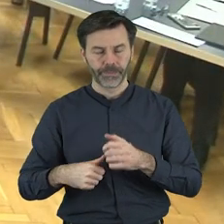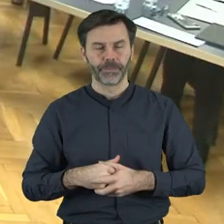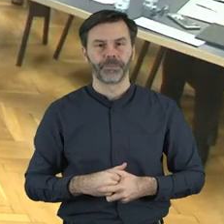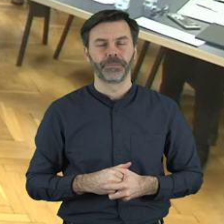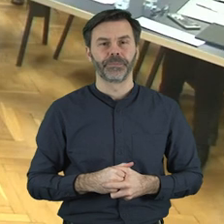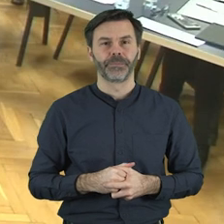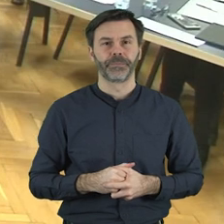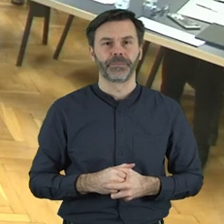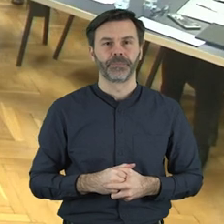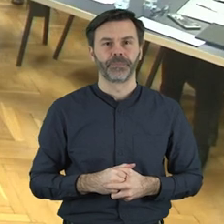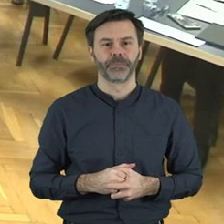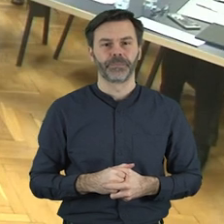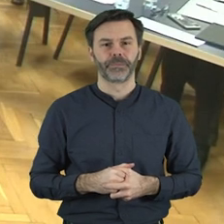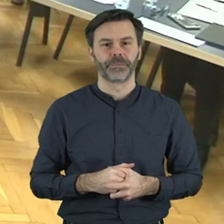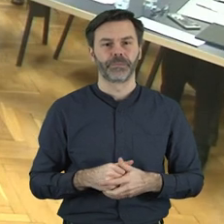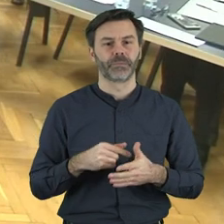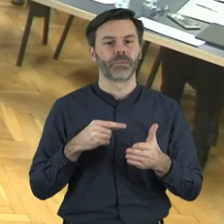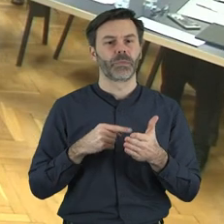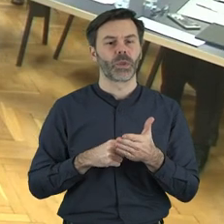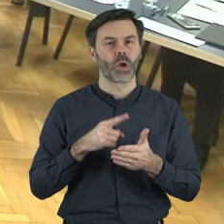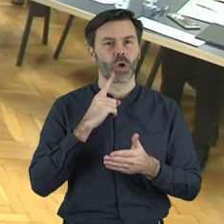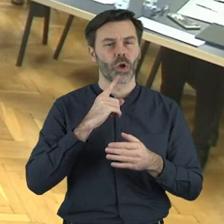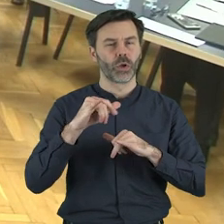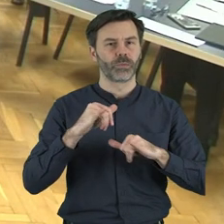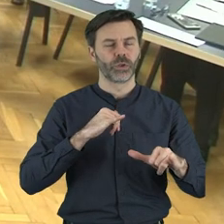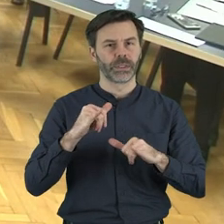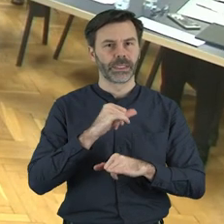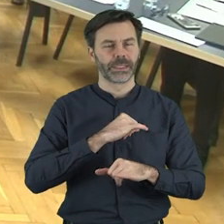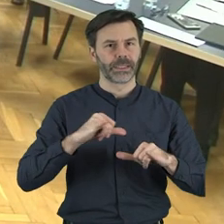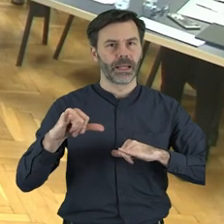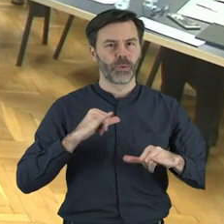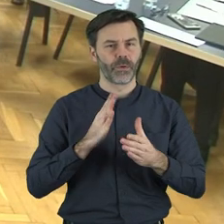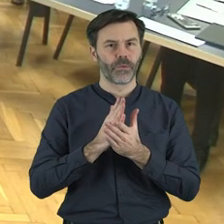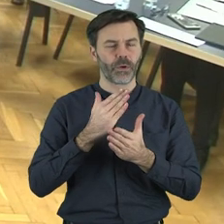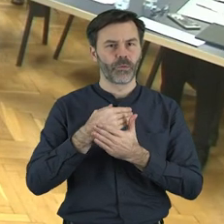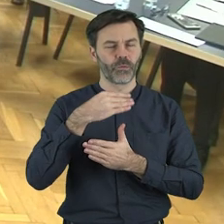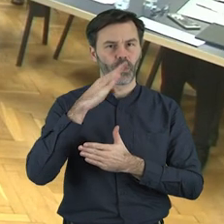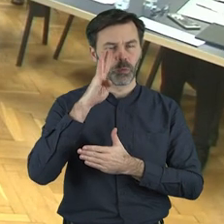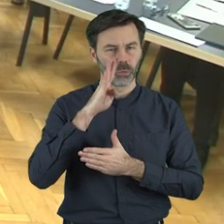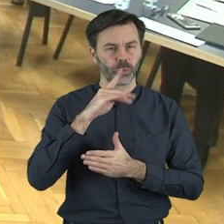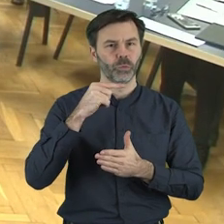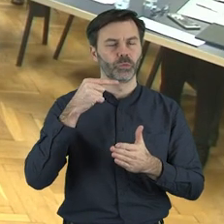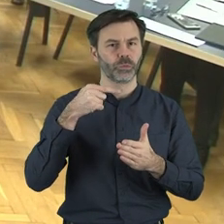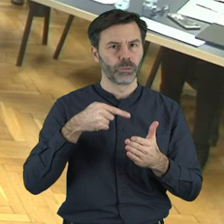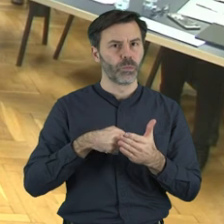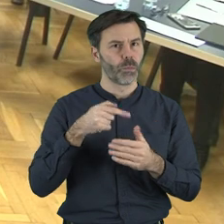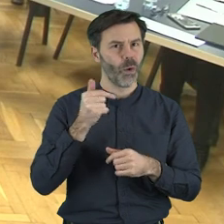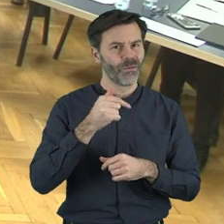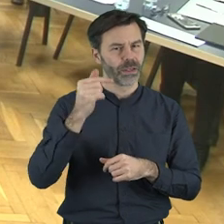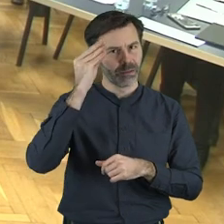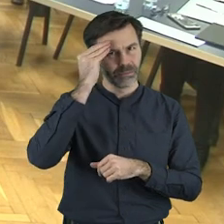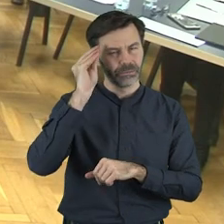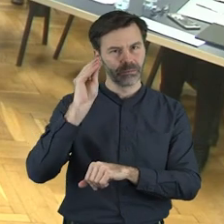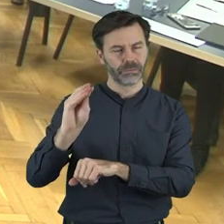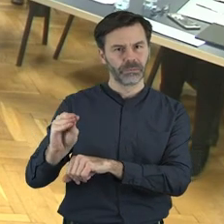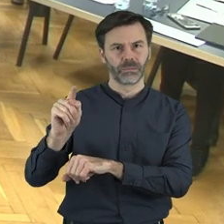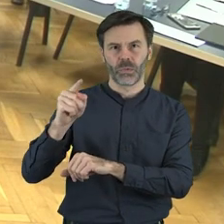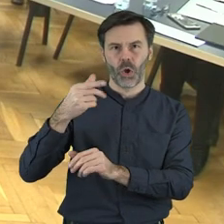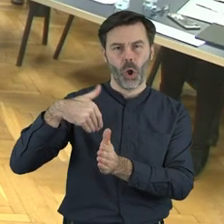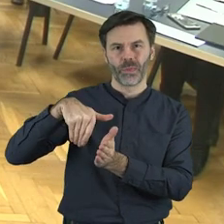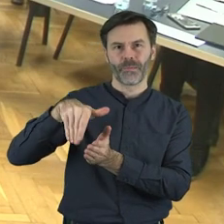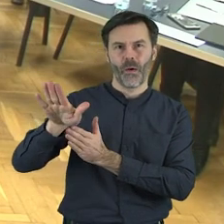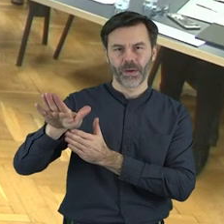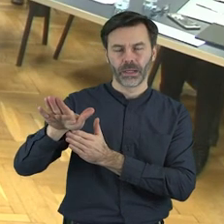samorząd województwa nie powinien poinformować wnioskodawcę o odmowie przyznania pomocy? Jedną z ostatnich kwestii, które chciałem poruszyć, jednak